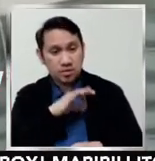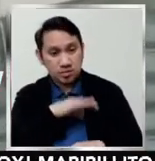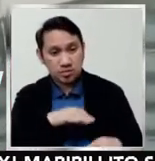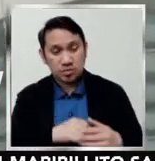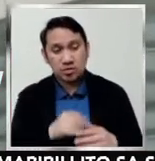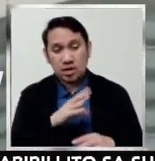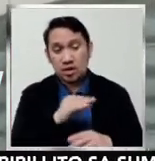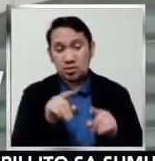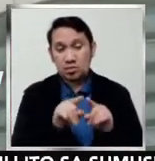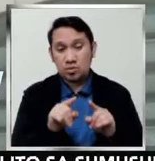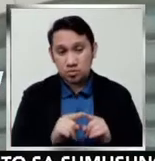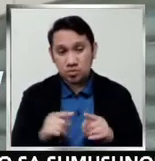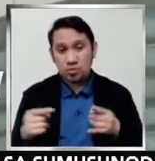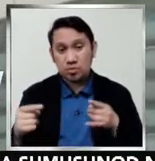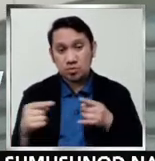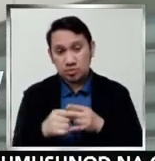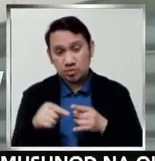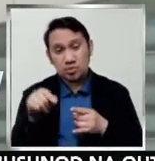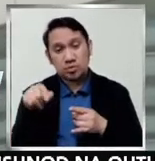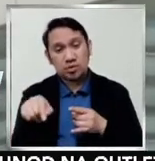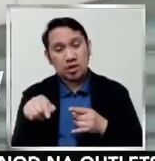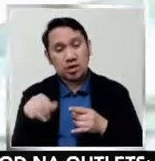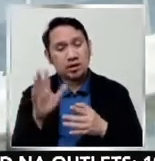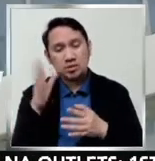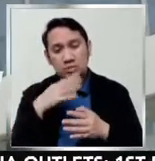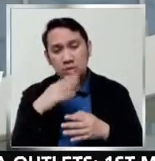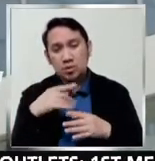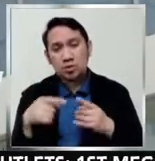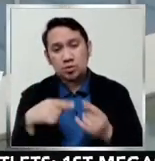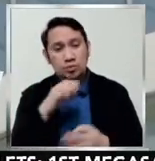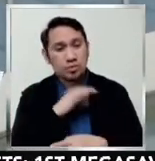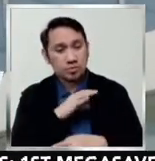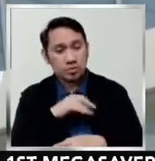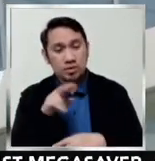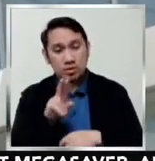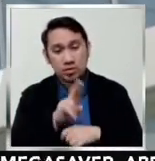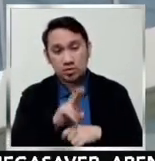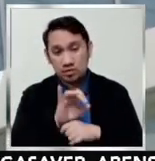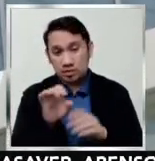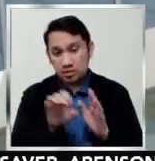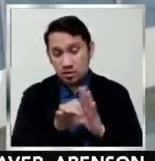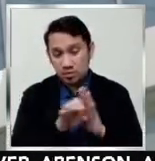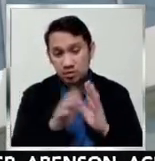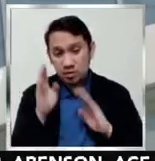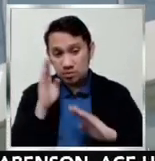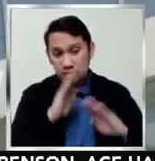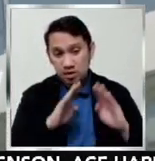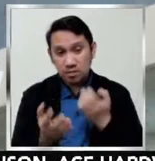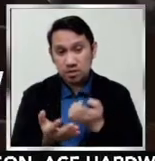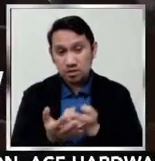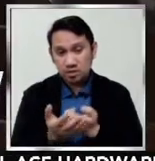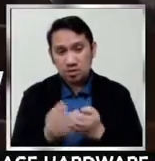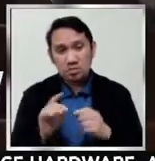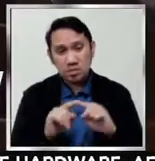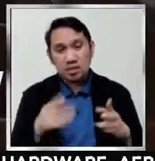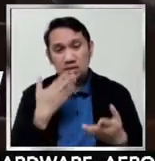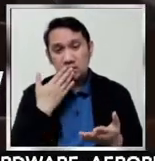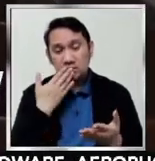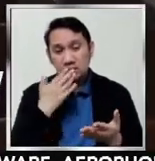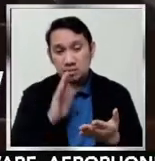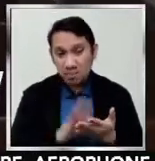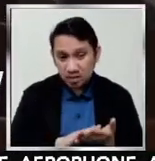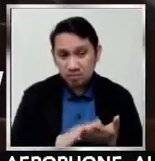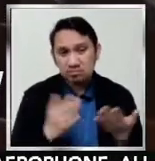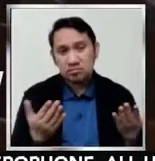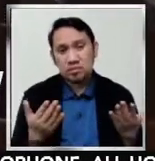Bangko Sentral na magagamit sana kapag nagka-problema sa ekonomiya. Ang masaklap aniya, tiempo namang nagbigay ng